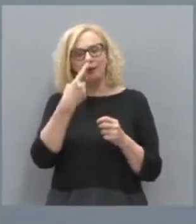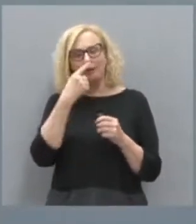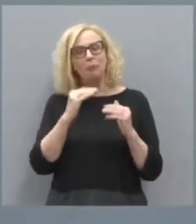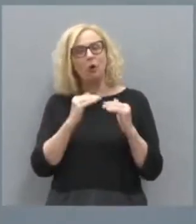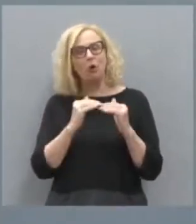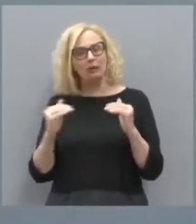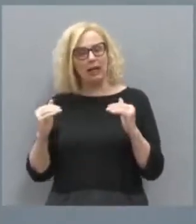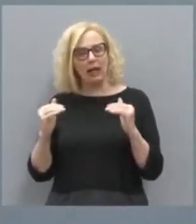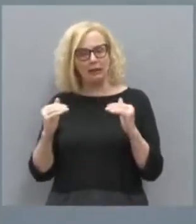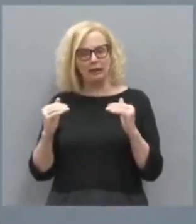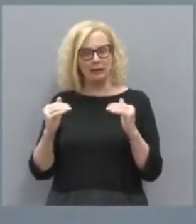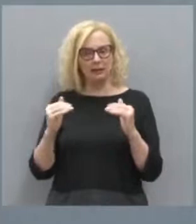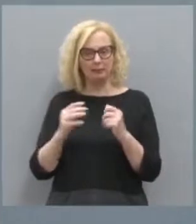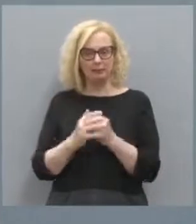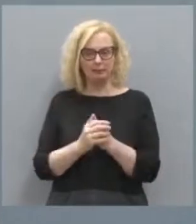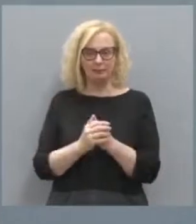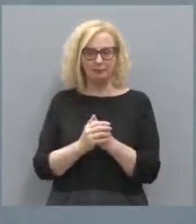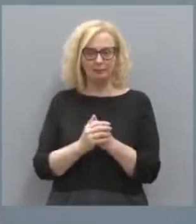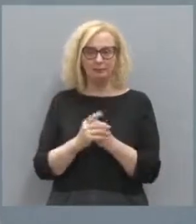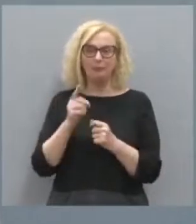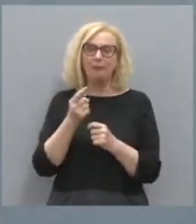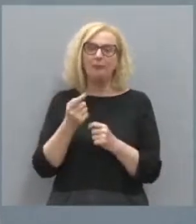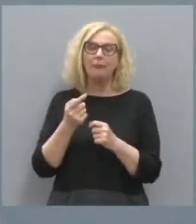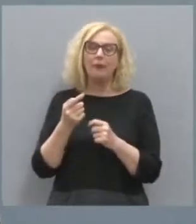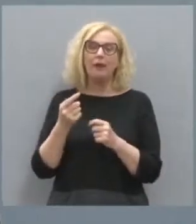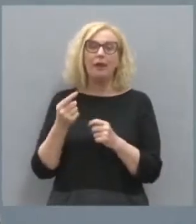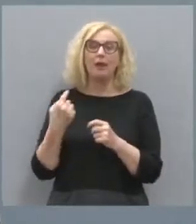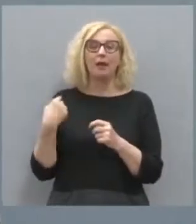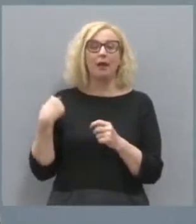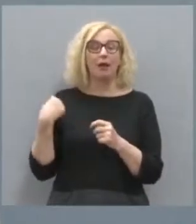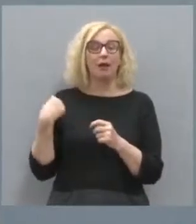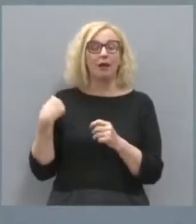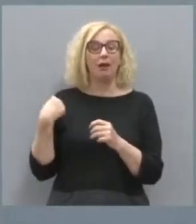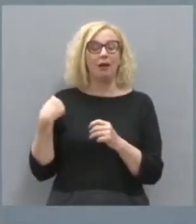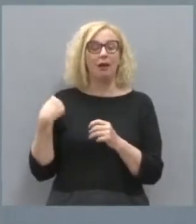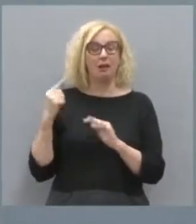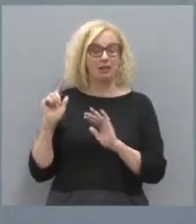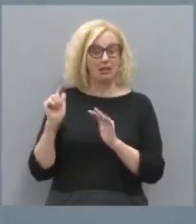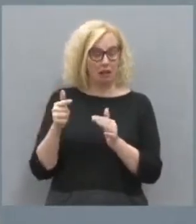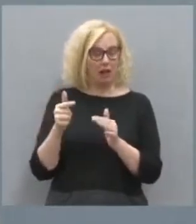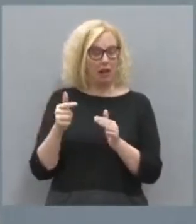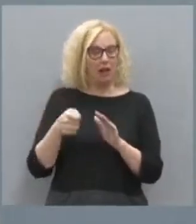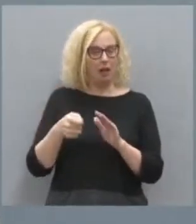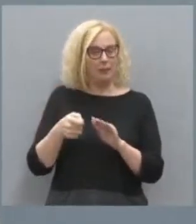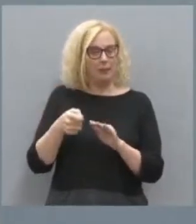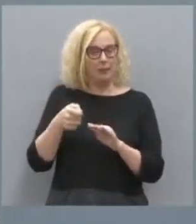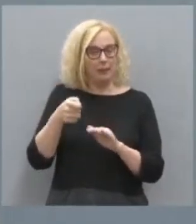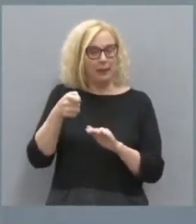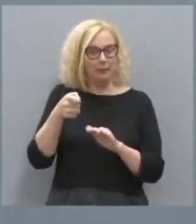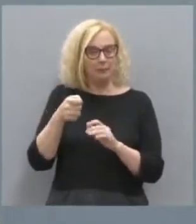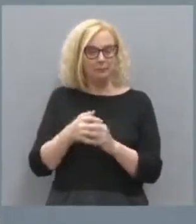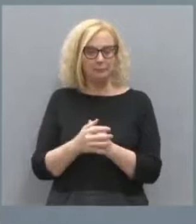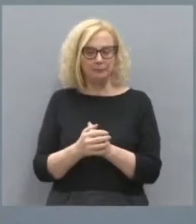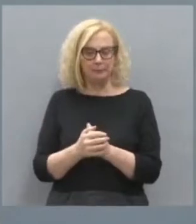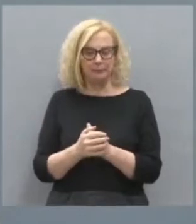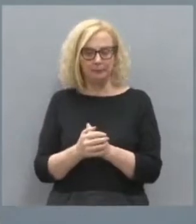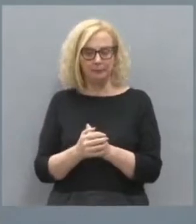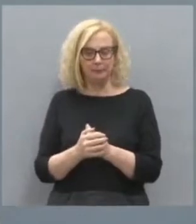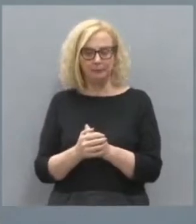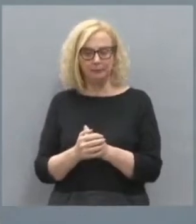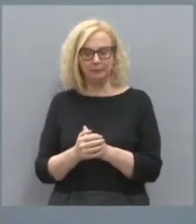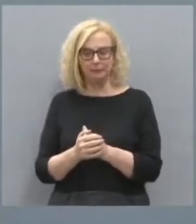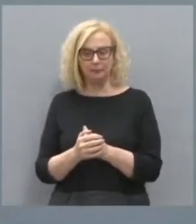dati che sono cresciuti nelle ultima nell'ultima settimana quindi